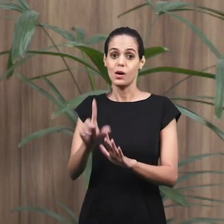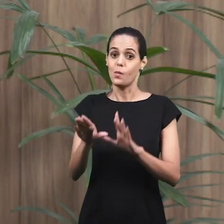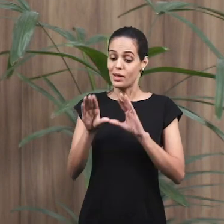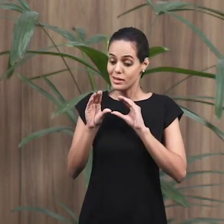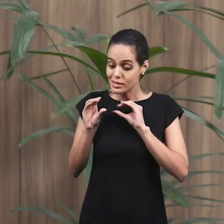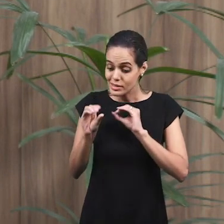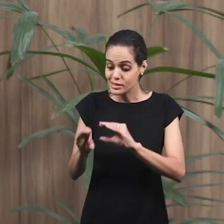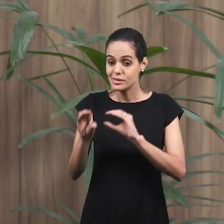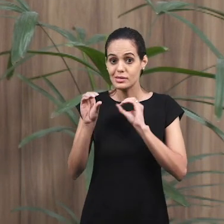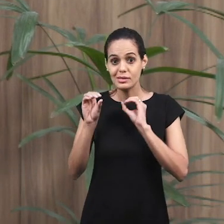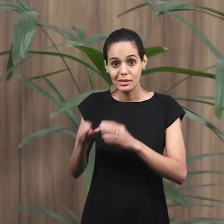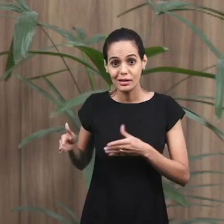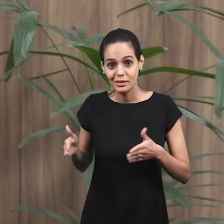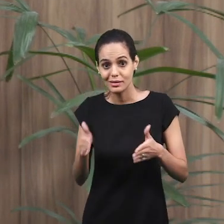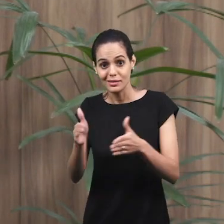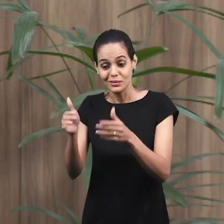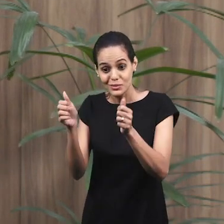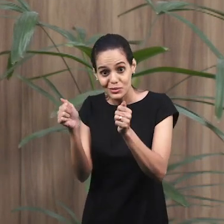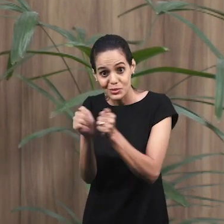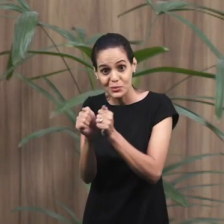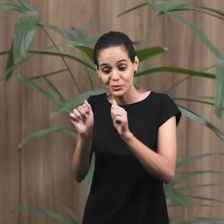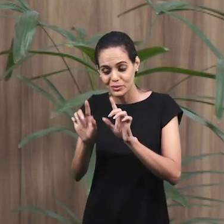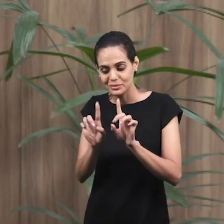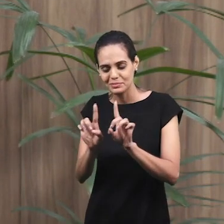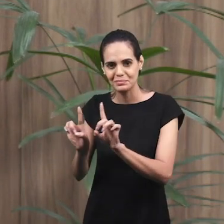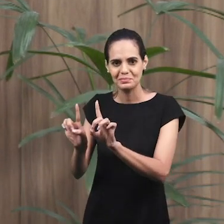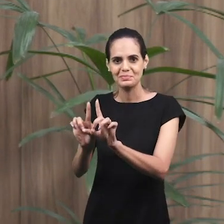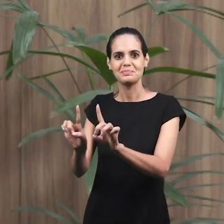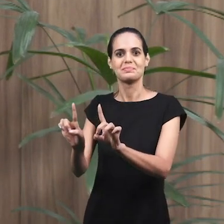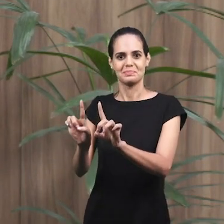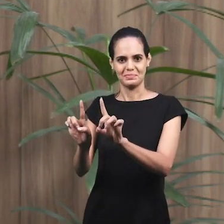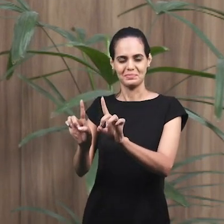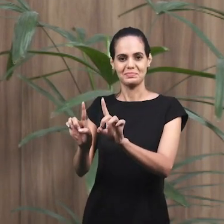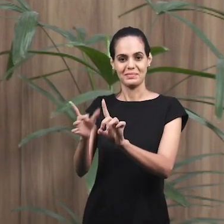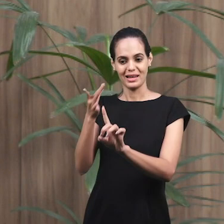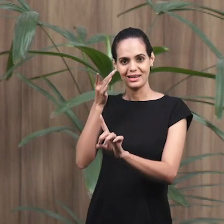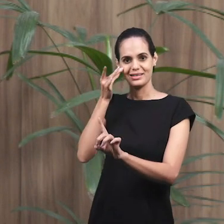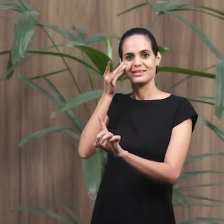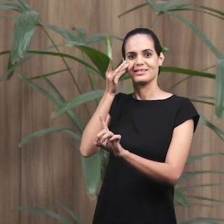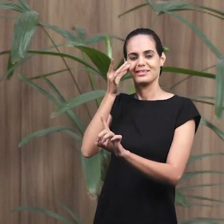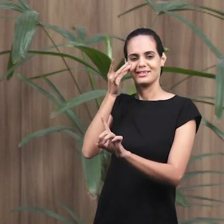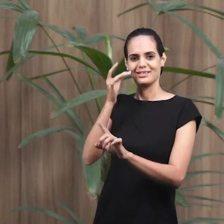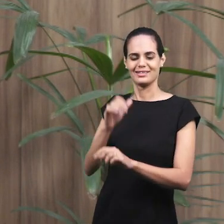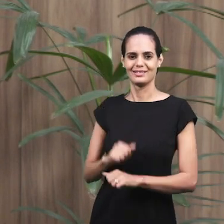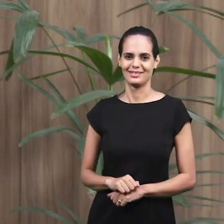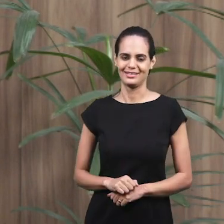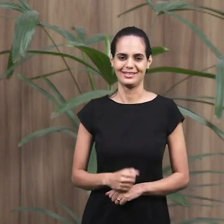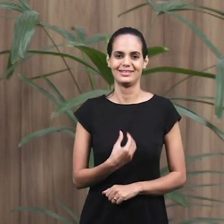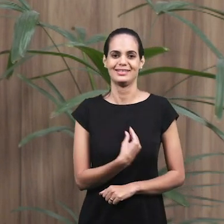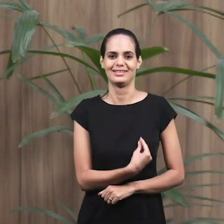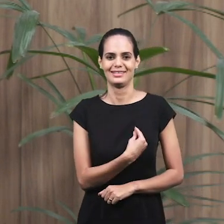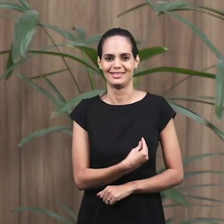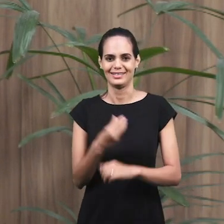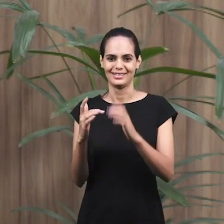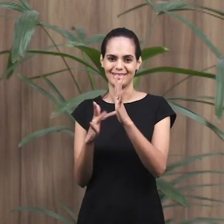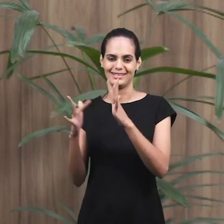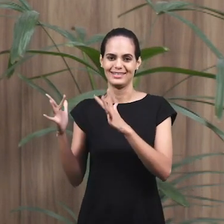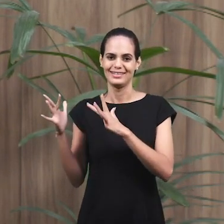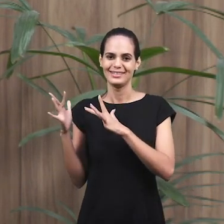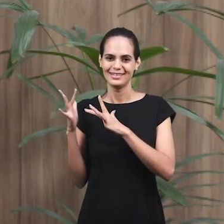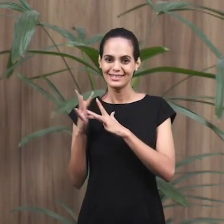marchant ensemble, en donnant notre exemple, en vivant Jésus dans la dynamique de cette marche. Et jusqu'à ce